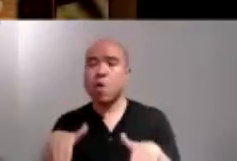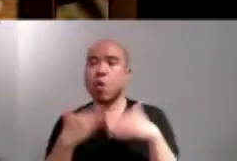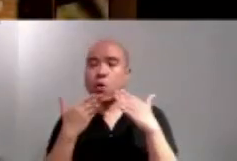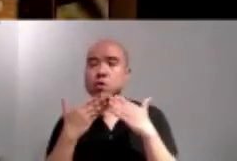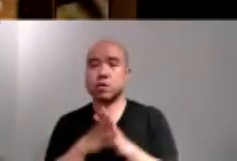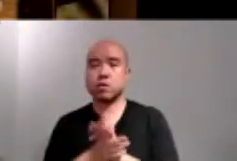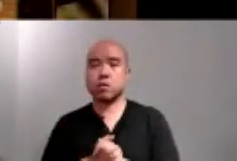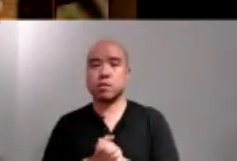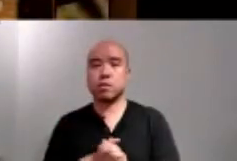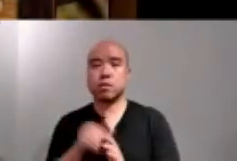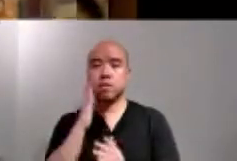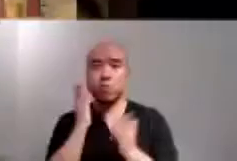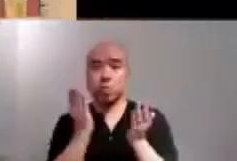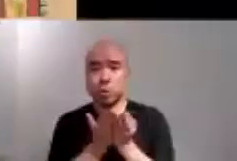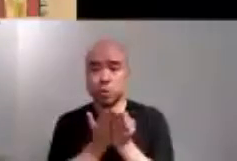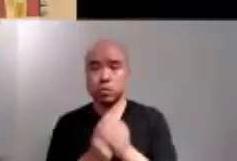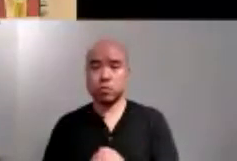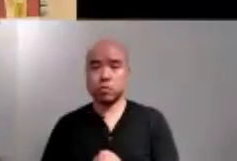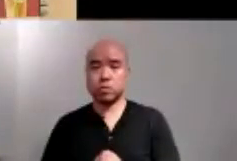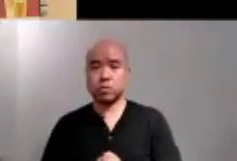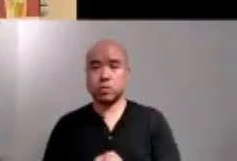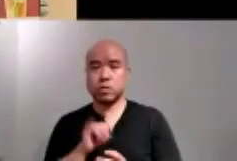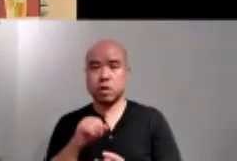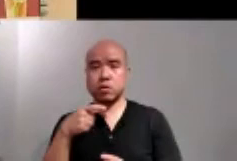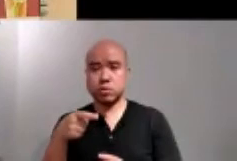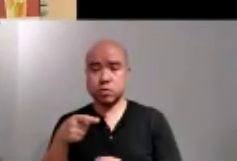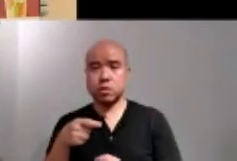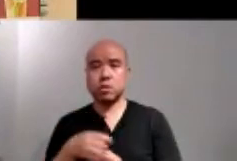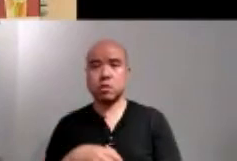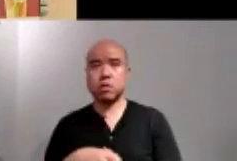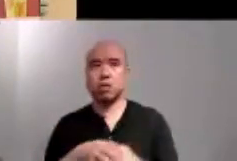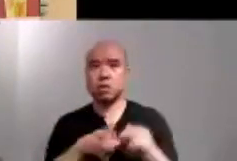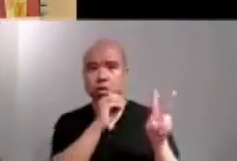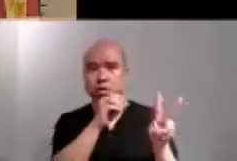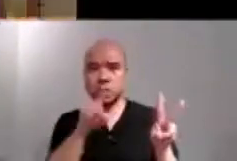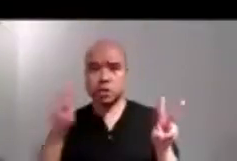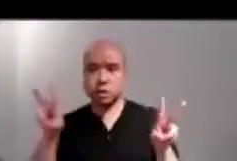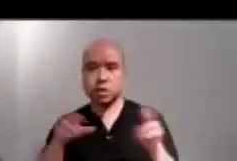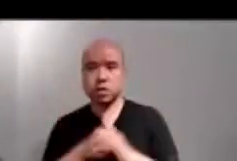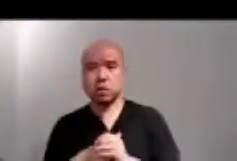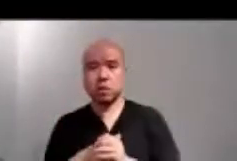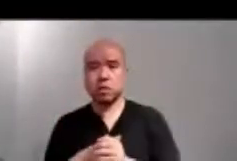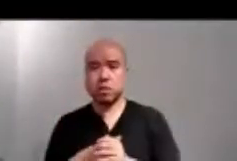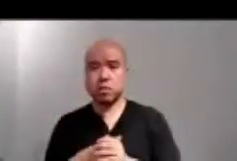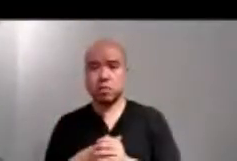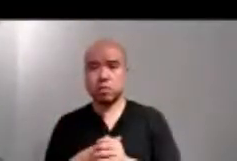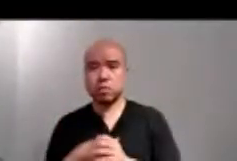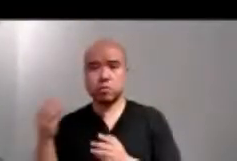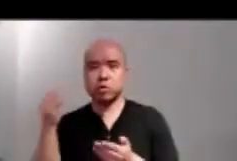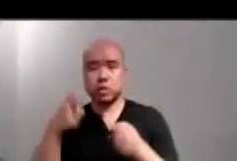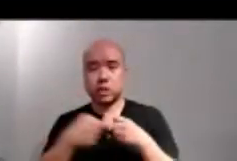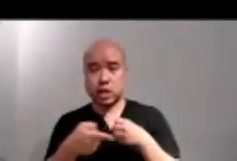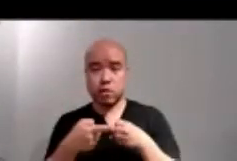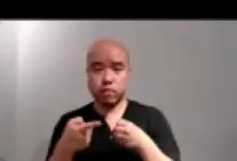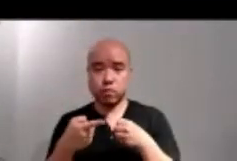在Facebook 開始的。Facebook IG 那裡呢，我2012年左右呢就上載了第一幅圖，就是